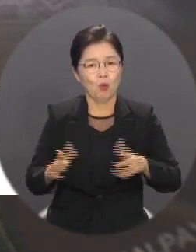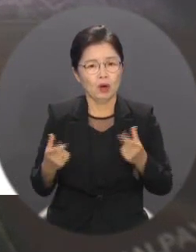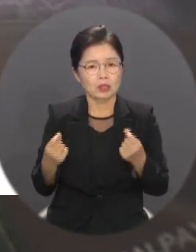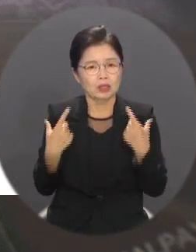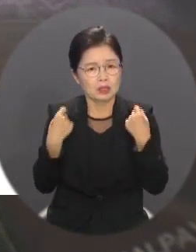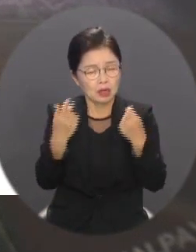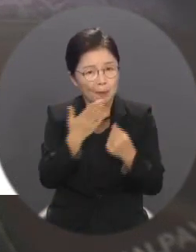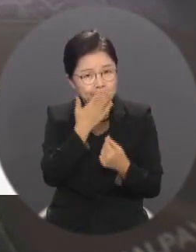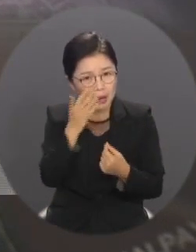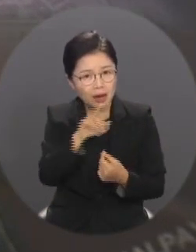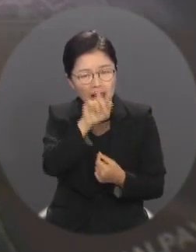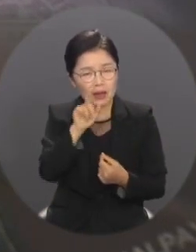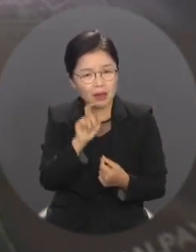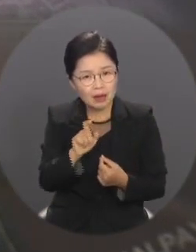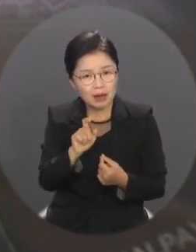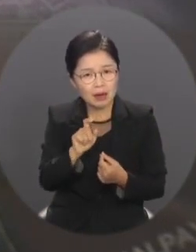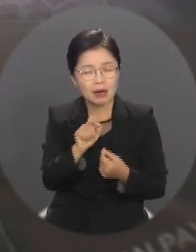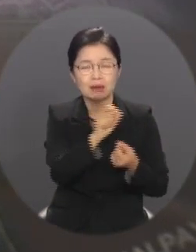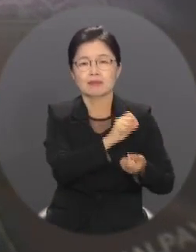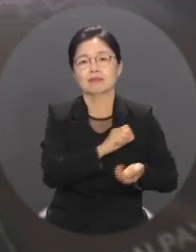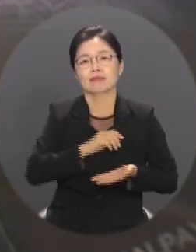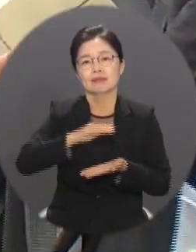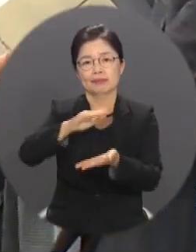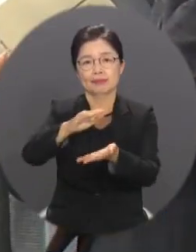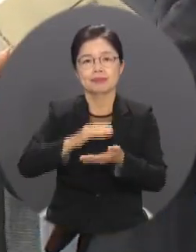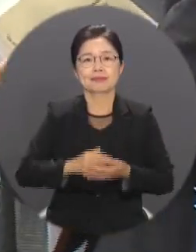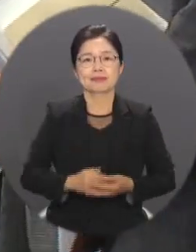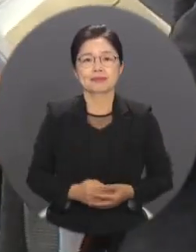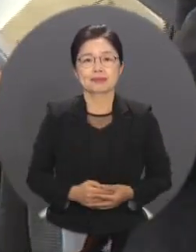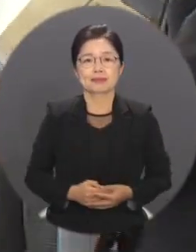미지수입니다 김영창 기자의 보도입니다